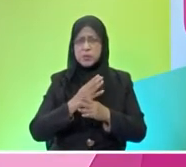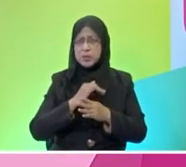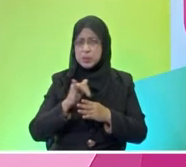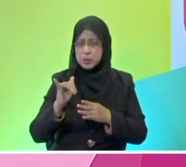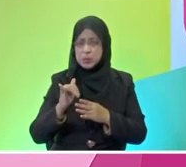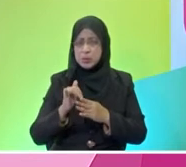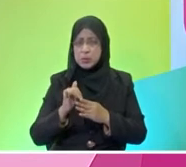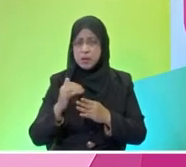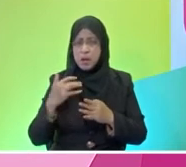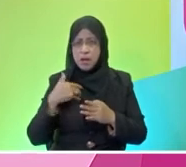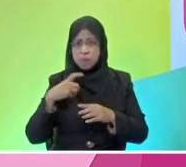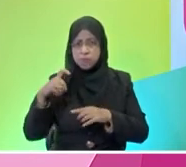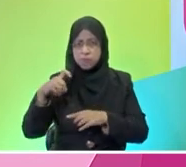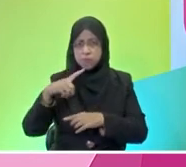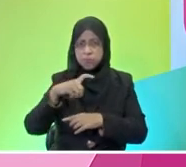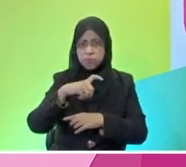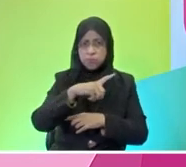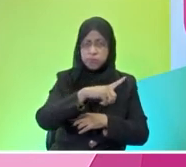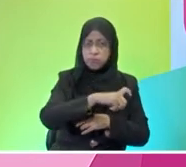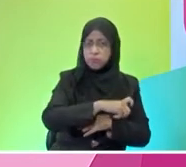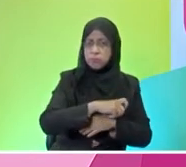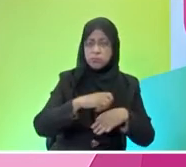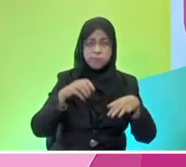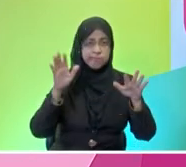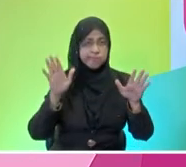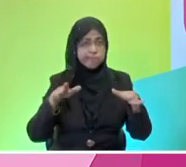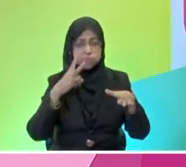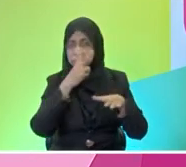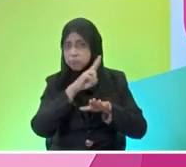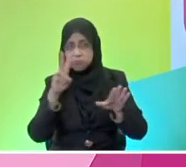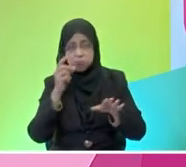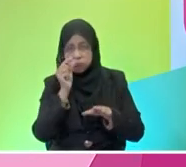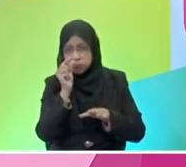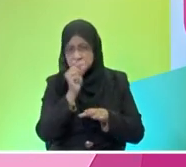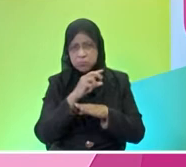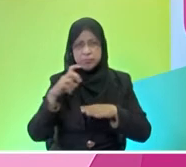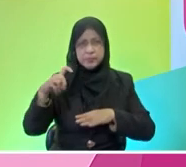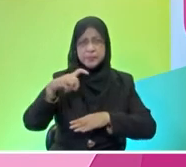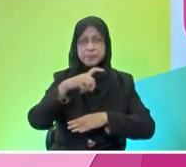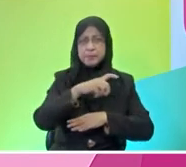ada teriak yang terbang berterbangan sebenarnya ini ah